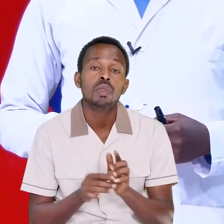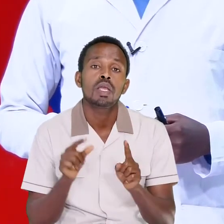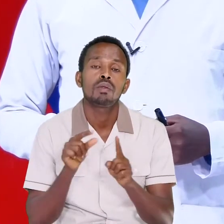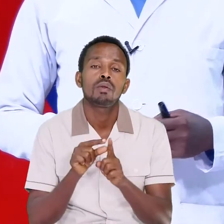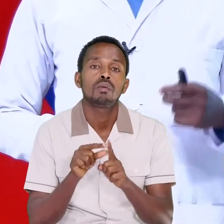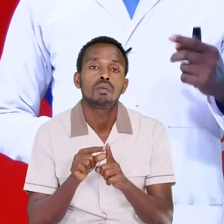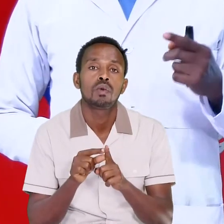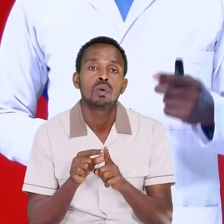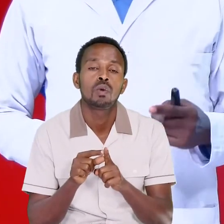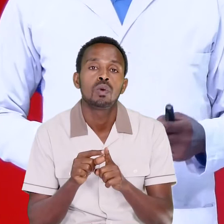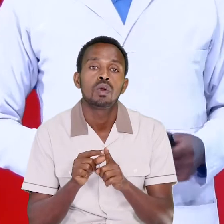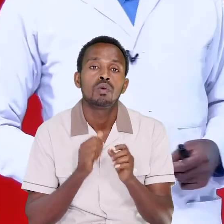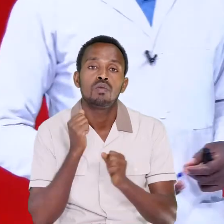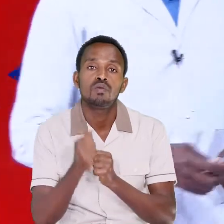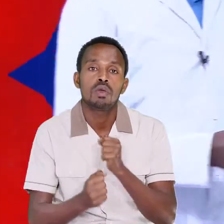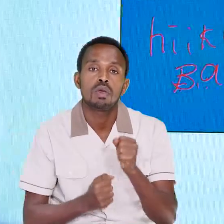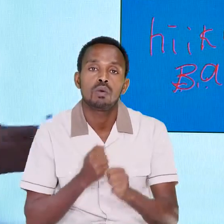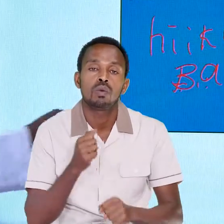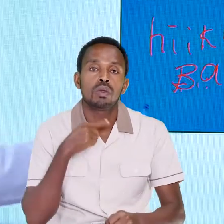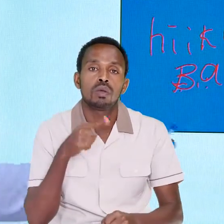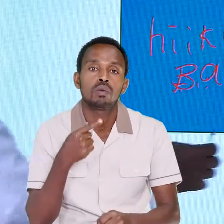jechi fiiguu jedhu